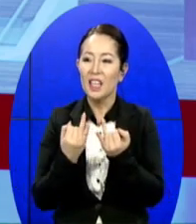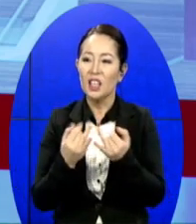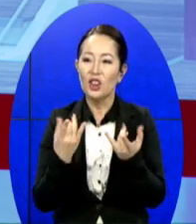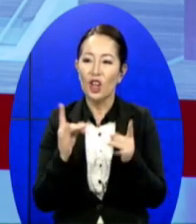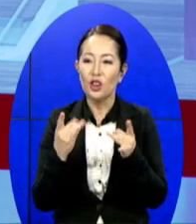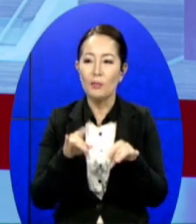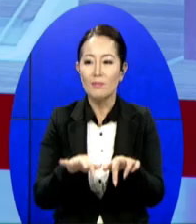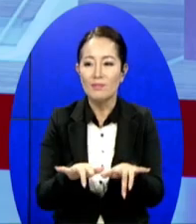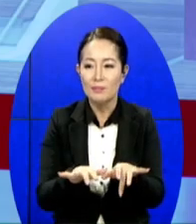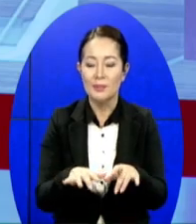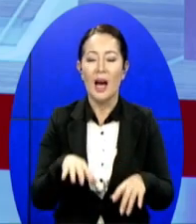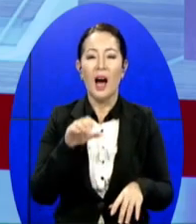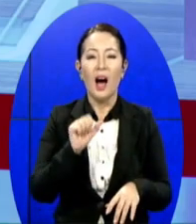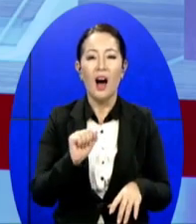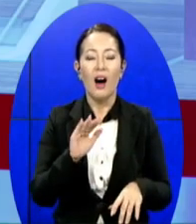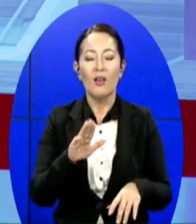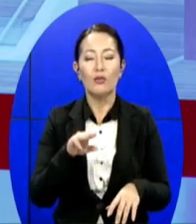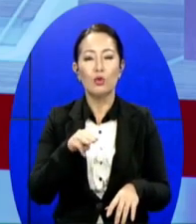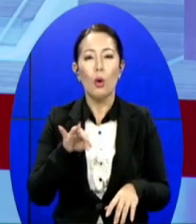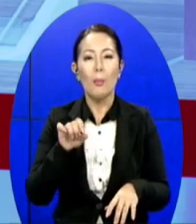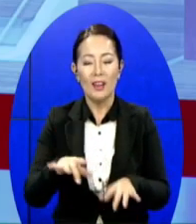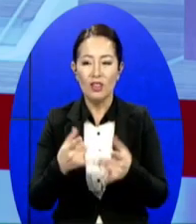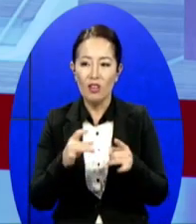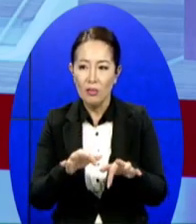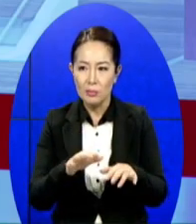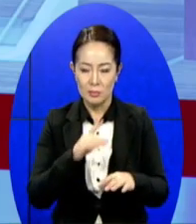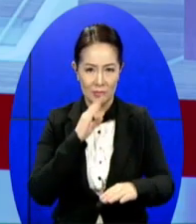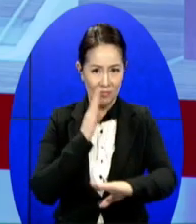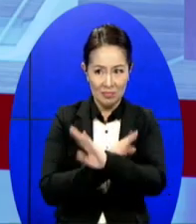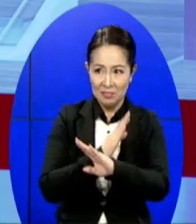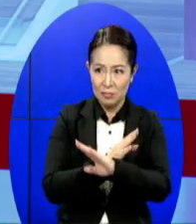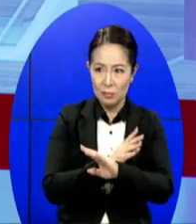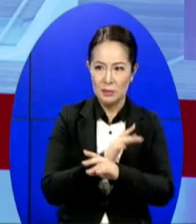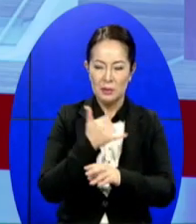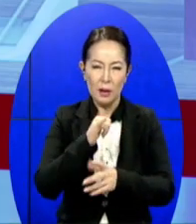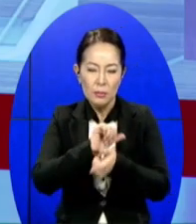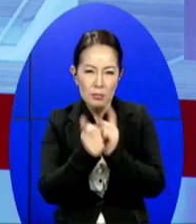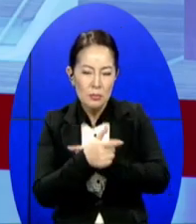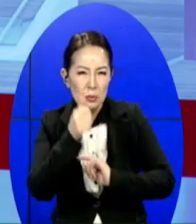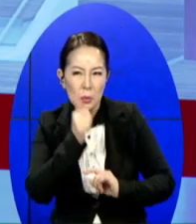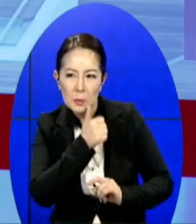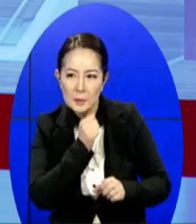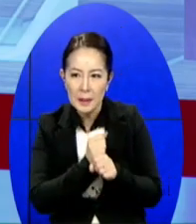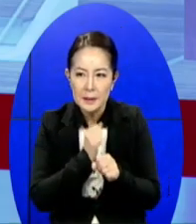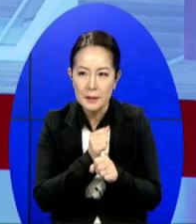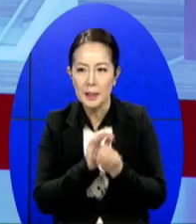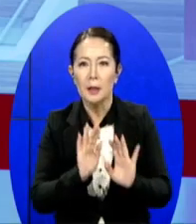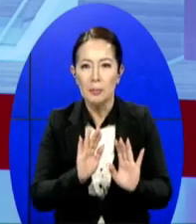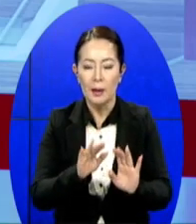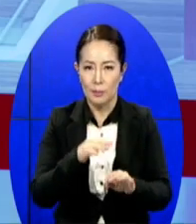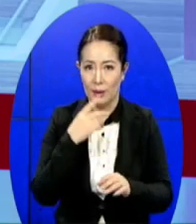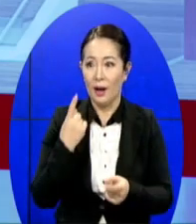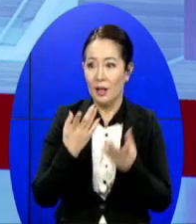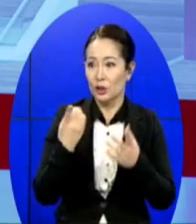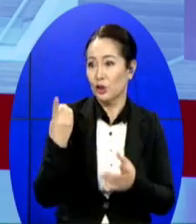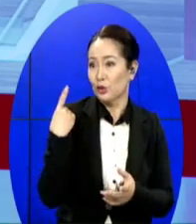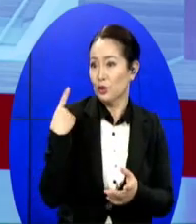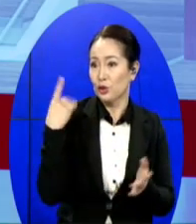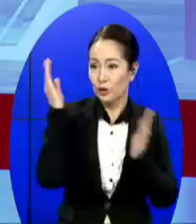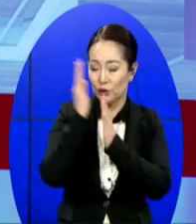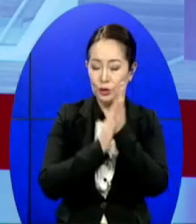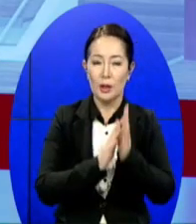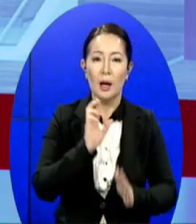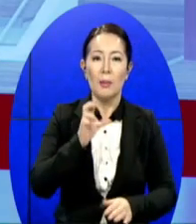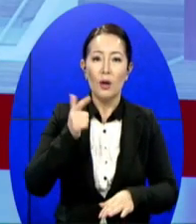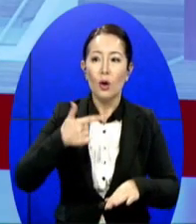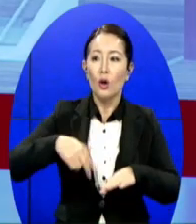болон автомат тоглоомын газрын үйл ажиллагааг бүрэн зогсоосон ч нууцаар ажиллаж байгаа үйлдэл гарсаар байна. Тугайлбал өнгөрсөн шөнө Баянгол